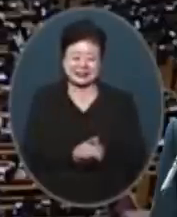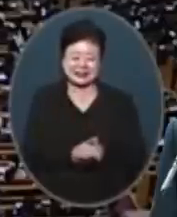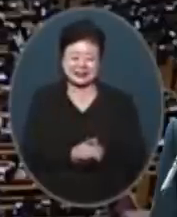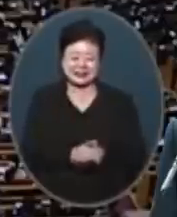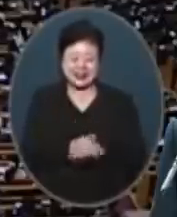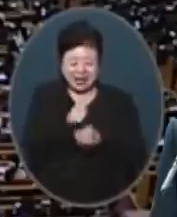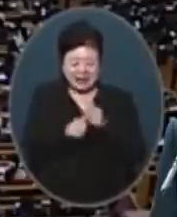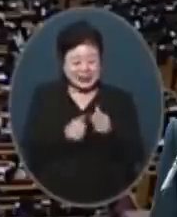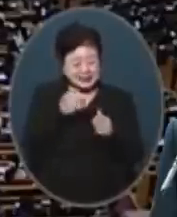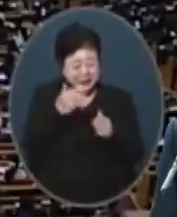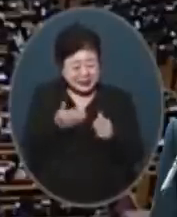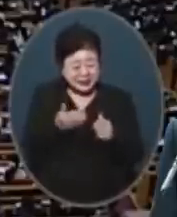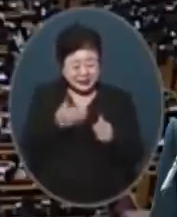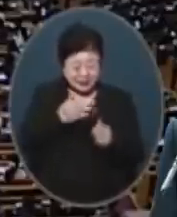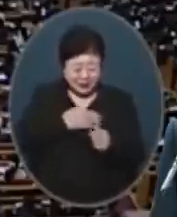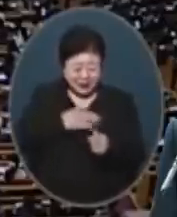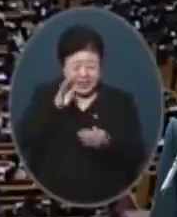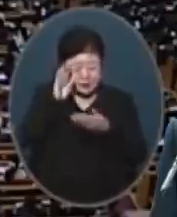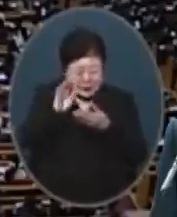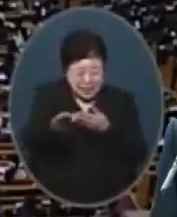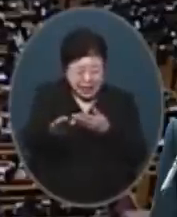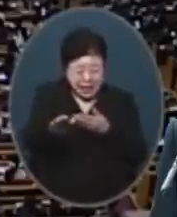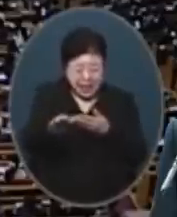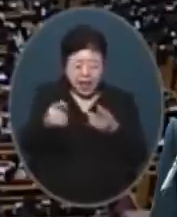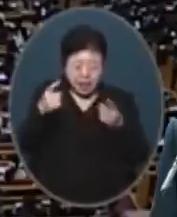그러므로 하나님께서 나의 미래를